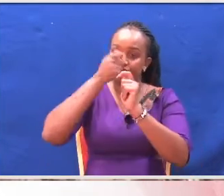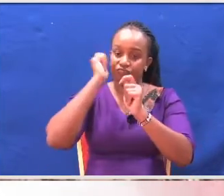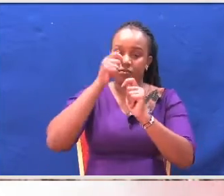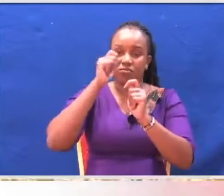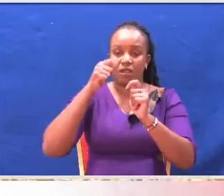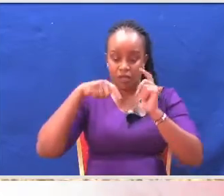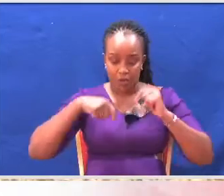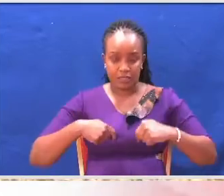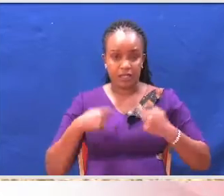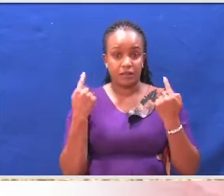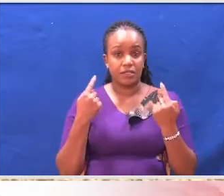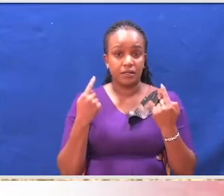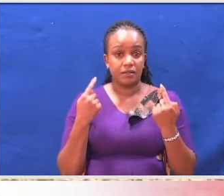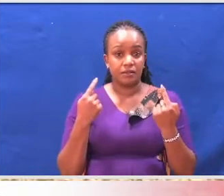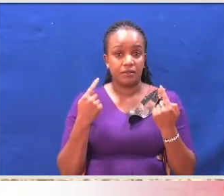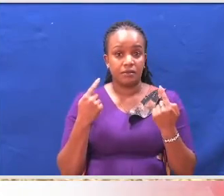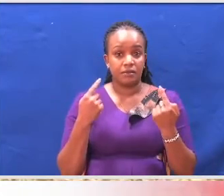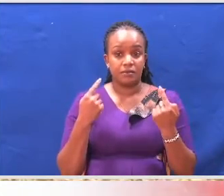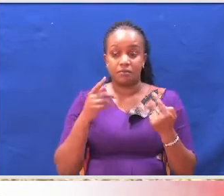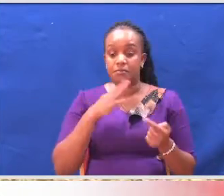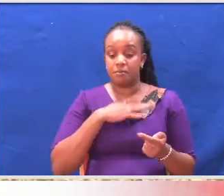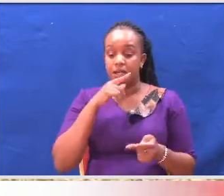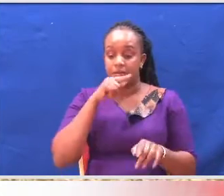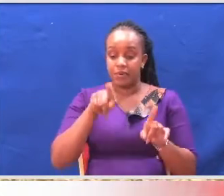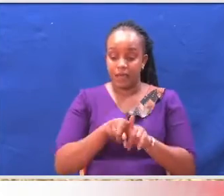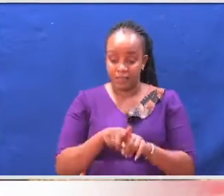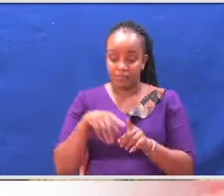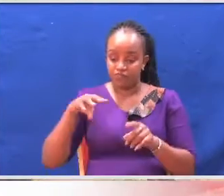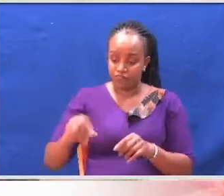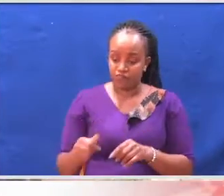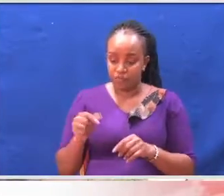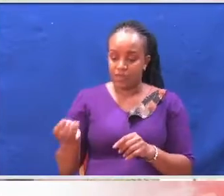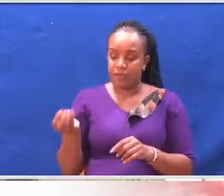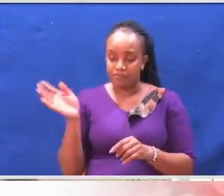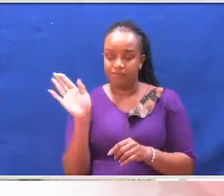sisi wenyewe tu, ndugu yangu anatengeneza udongo, ananiambia kuja uweke ndani.